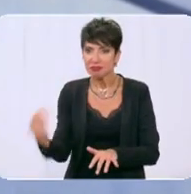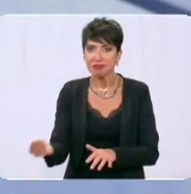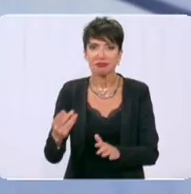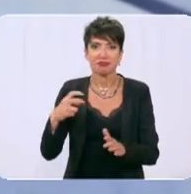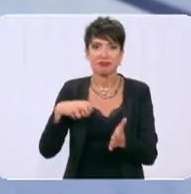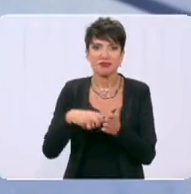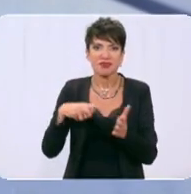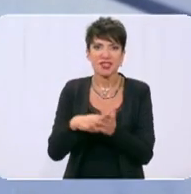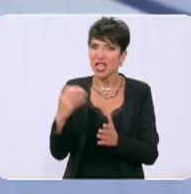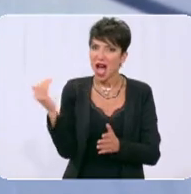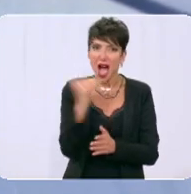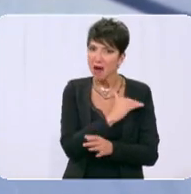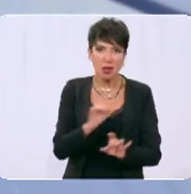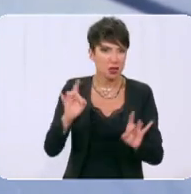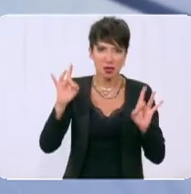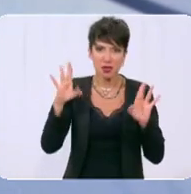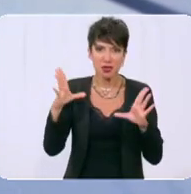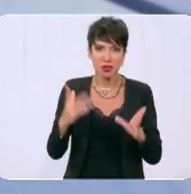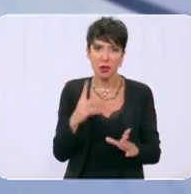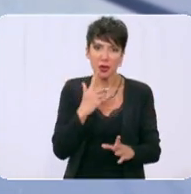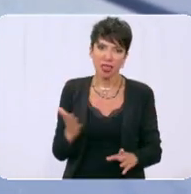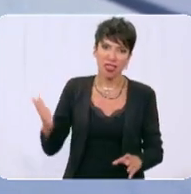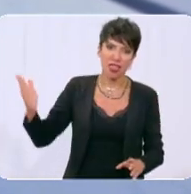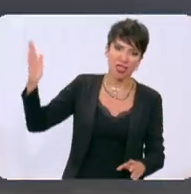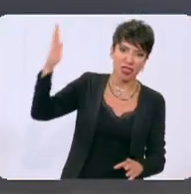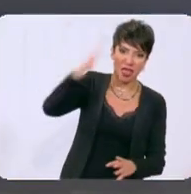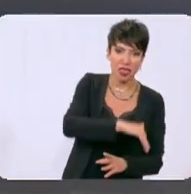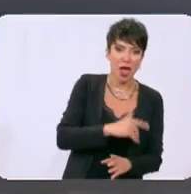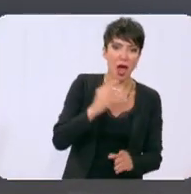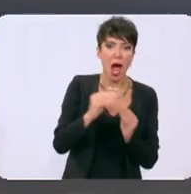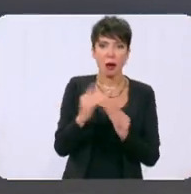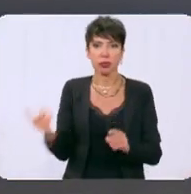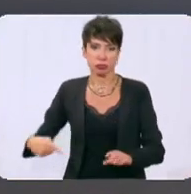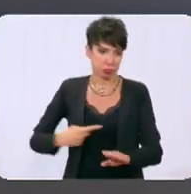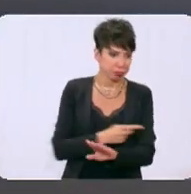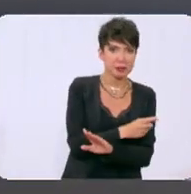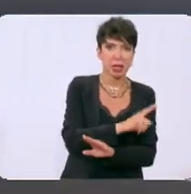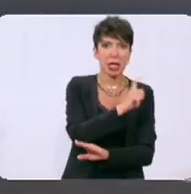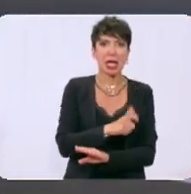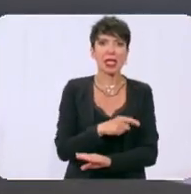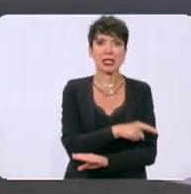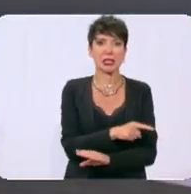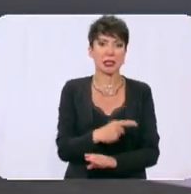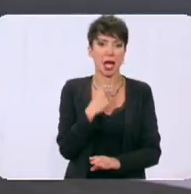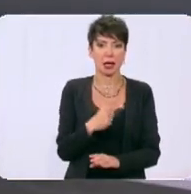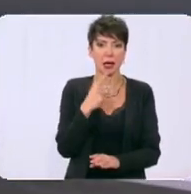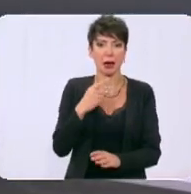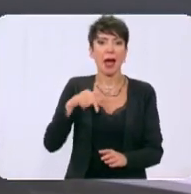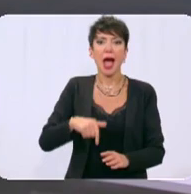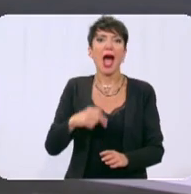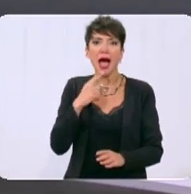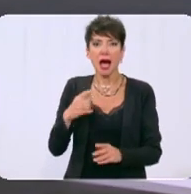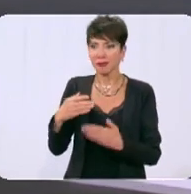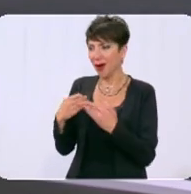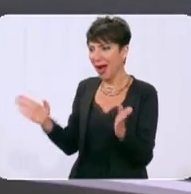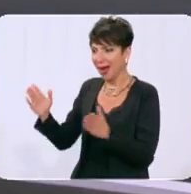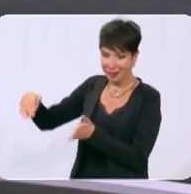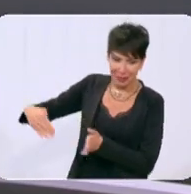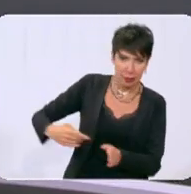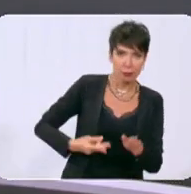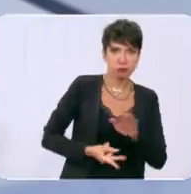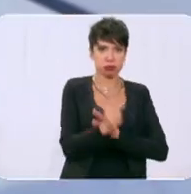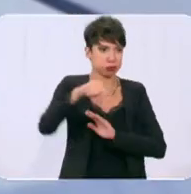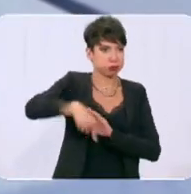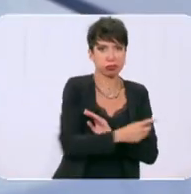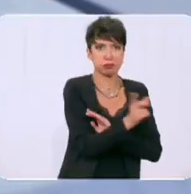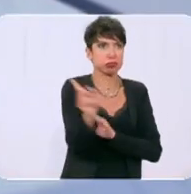για να νομιμοποιήσουν την παρουσία τους. Και τι κάνουν λοιπόν αυτοί, φεύγουν και πάνε στην Ιταλία. Εμείς ανοίγουμε την πόρτα της Σέγγεν. Και αυτοί πηγαίνουν αλλού. Θέλω να πω, είναι πολλά